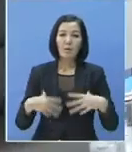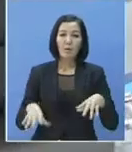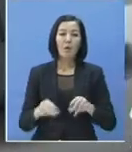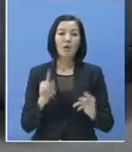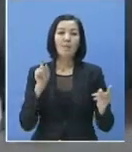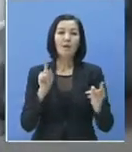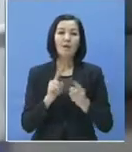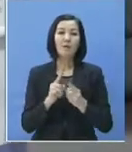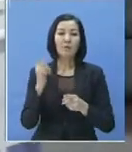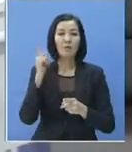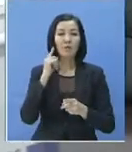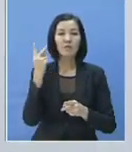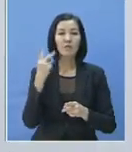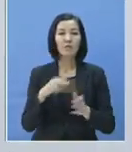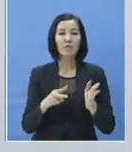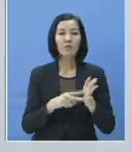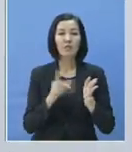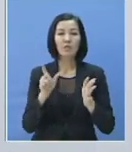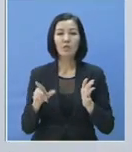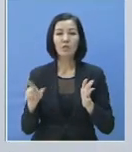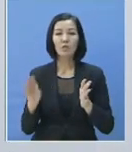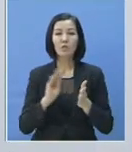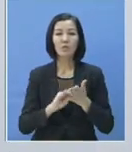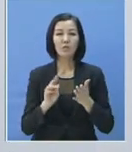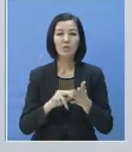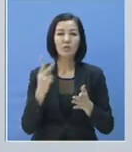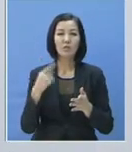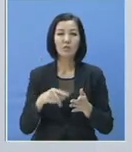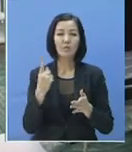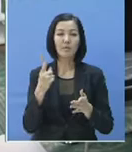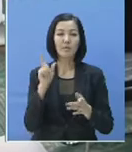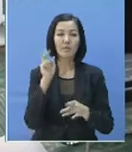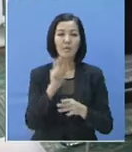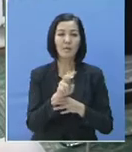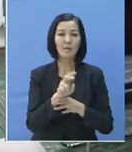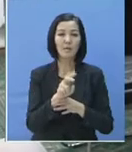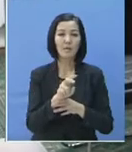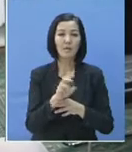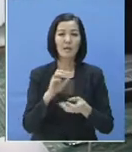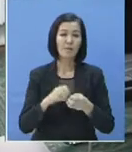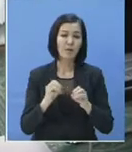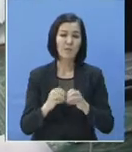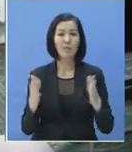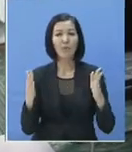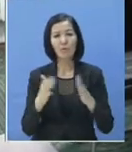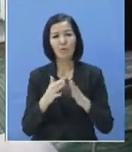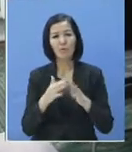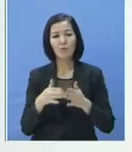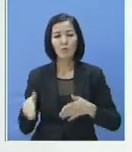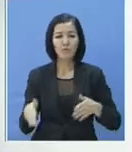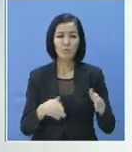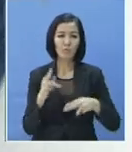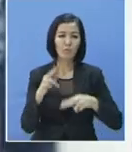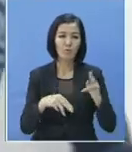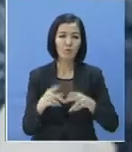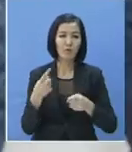қабылдаудың болатынын естіп, 27 тұрғын жазылыпты, 21-і келді. Толғандырған мәселелері көп. Баспана, жол, құрылысқа қатысты.